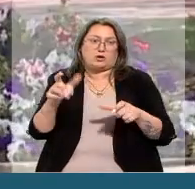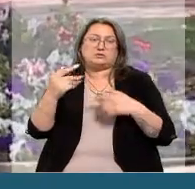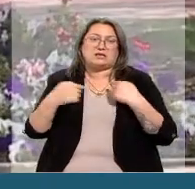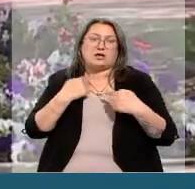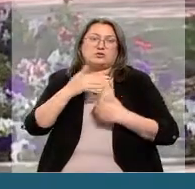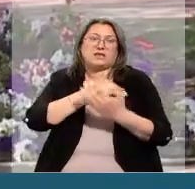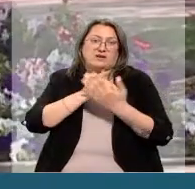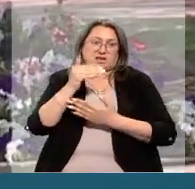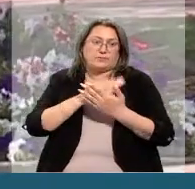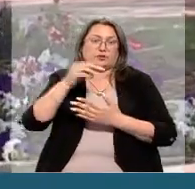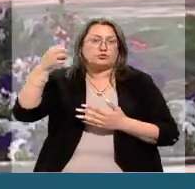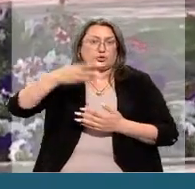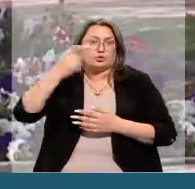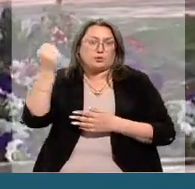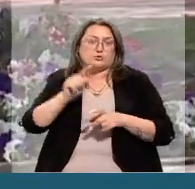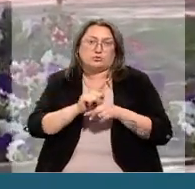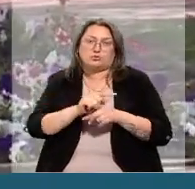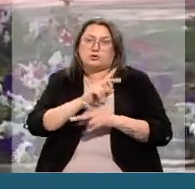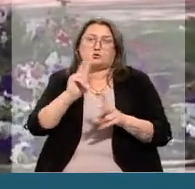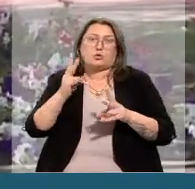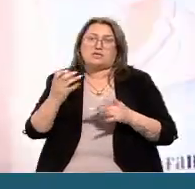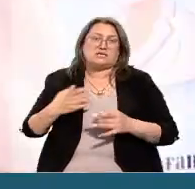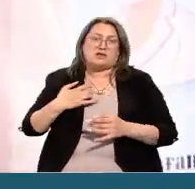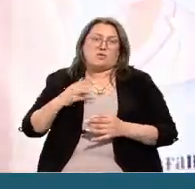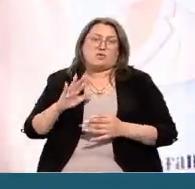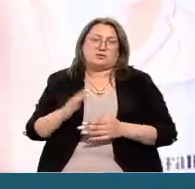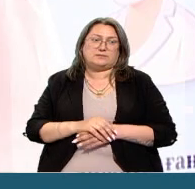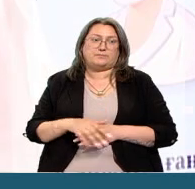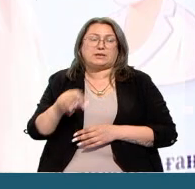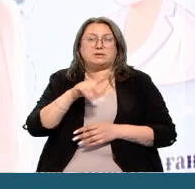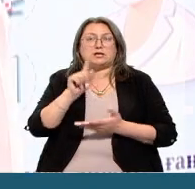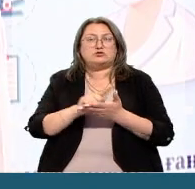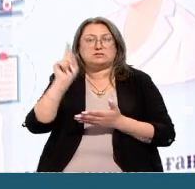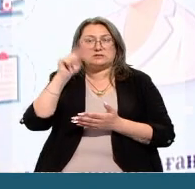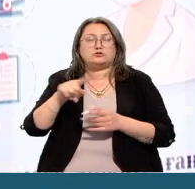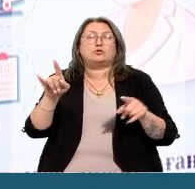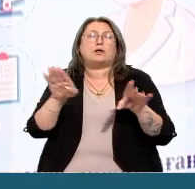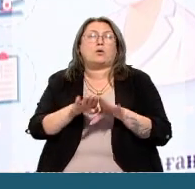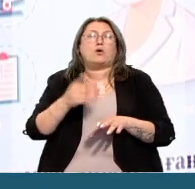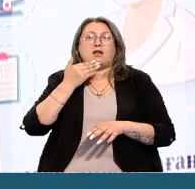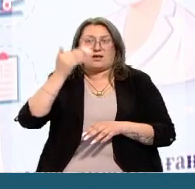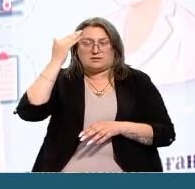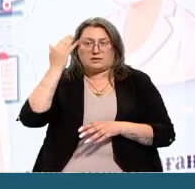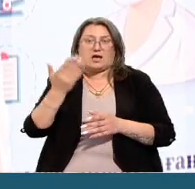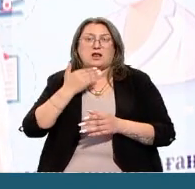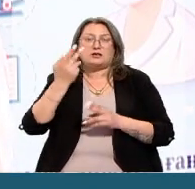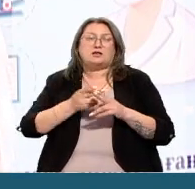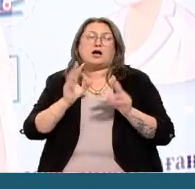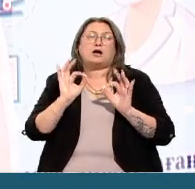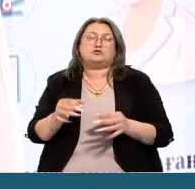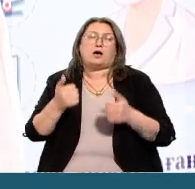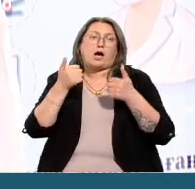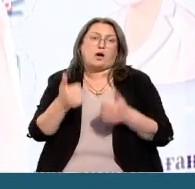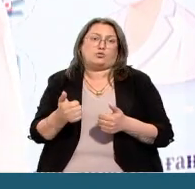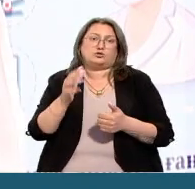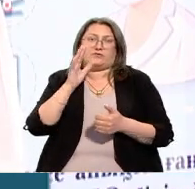страдают гипертонией. От солнечных ударов тоже никто не застрахован. Мы должны знать, что такое лето. Да? Лето, конечно, это очень